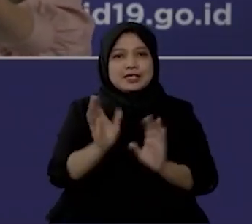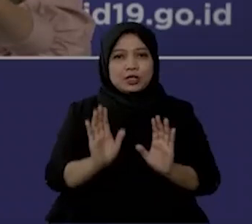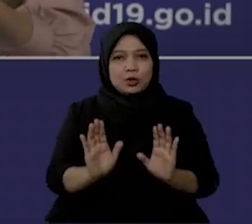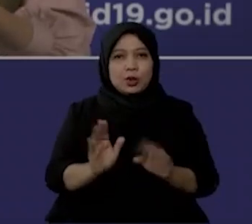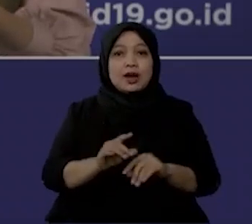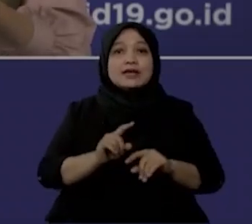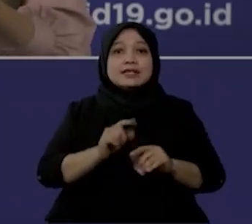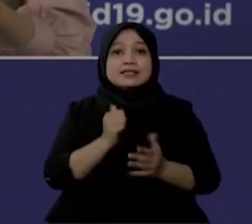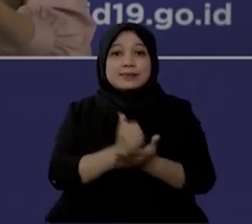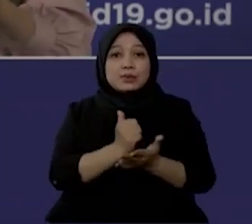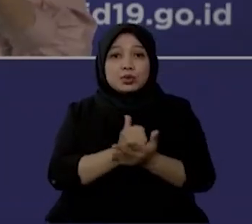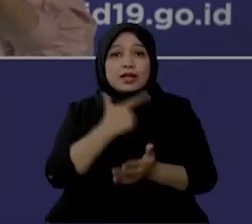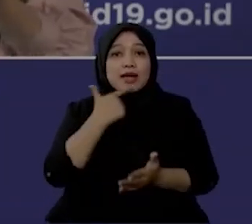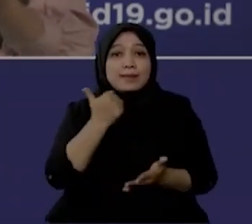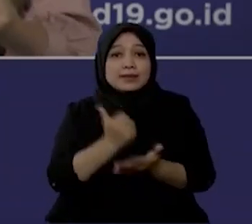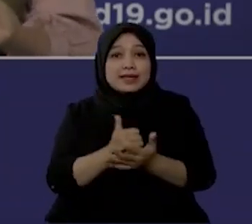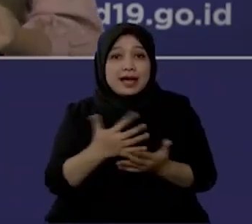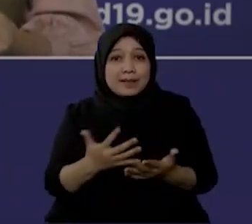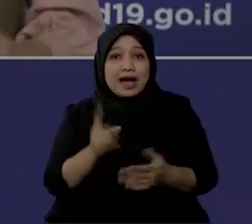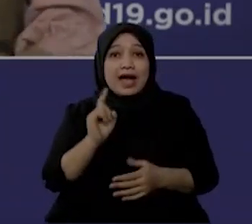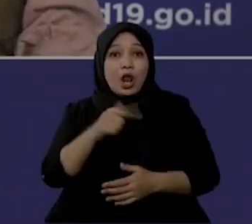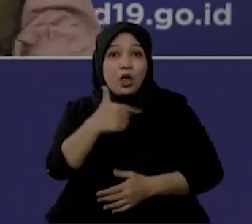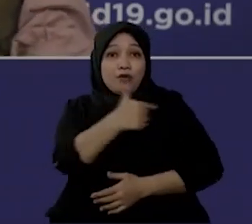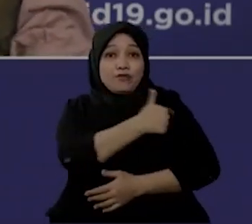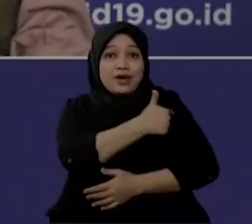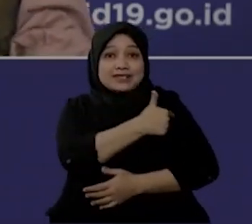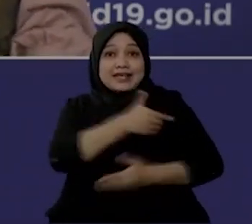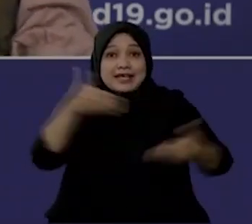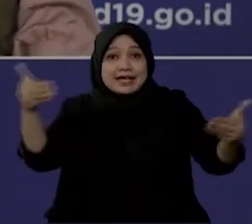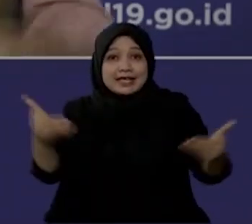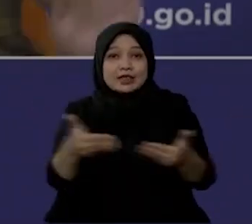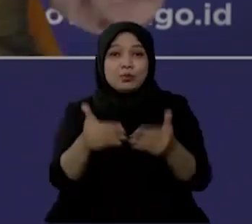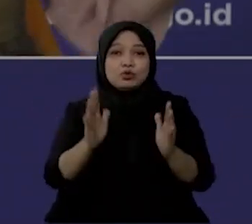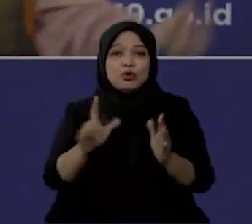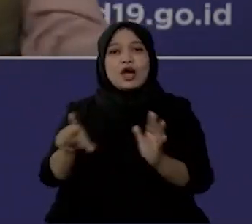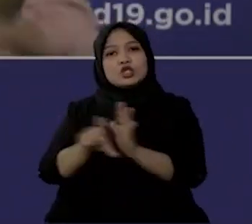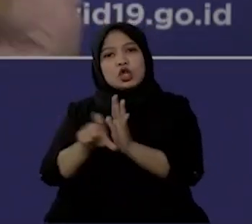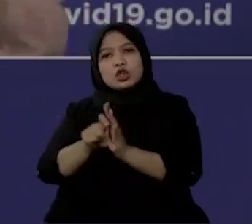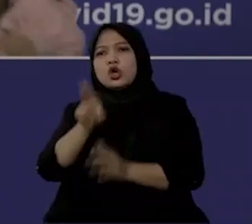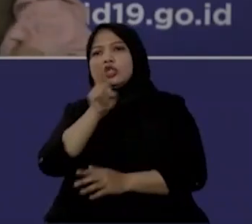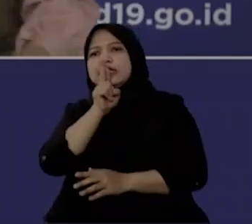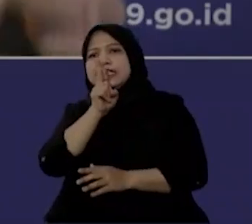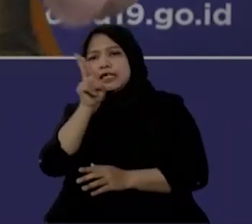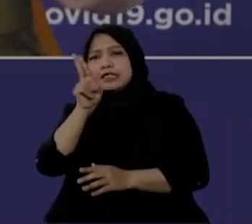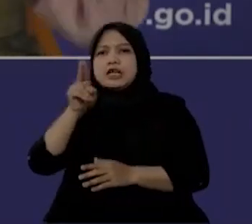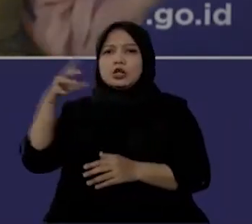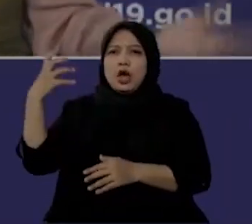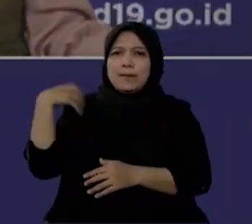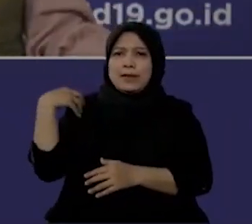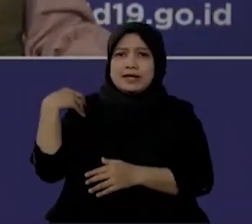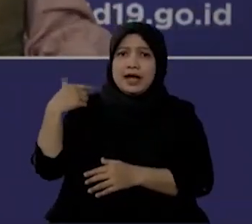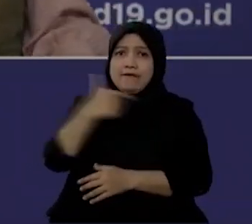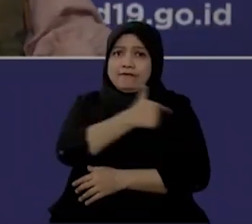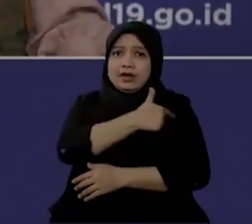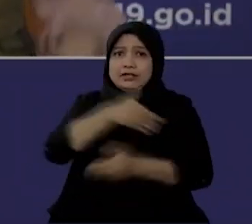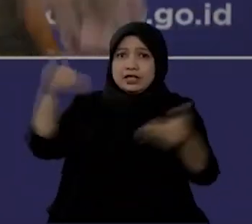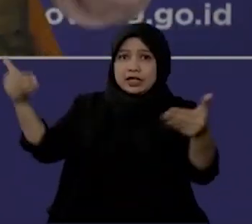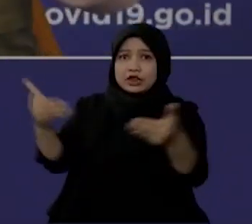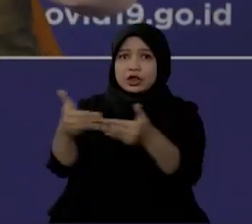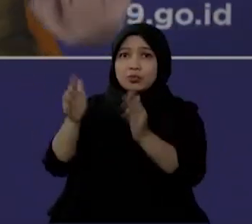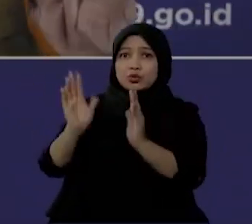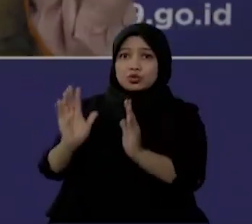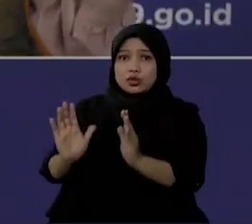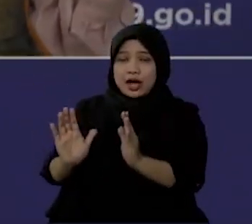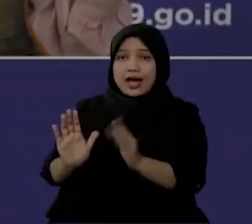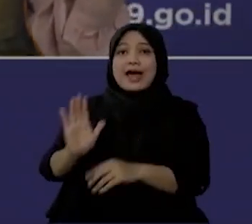Sebetulnya yang paling penting adalah kalau ketemu vaksin. Jadi vaksin ketemu misalkan di Inggris atau di Amerika atau dimanapun begitu, bahwa si